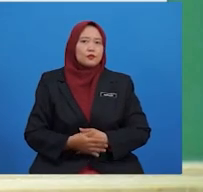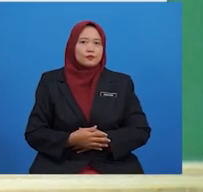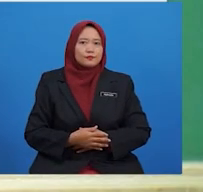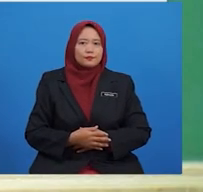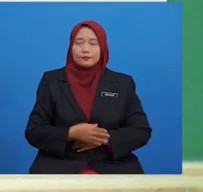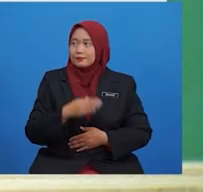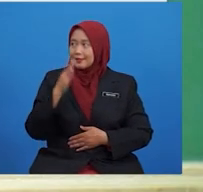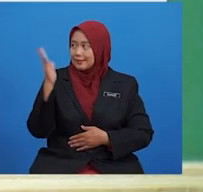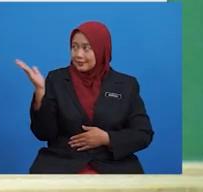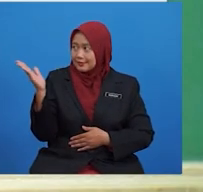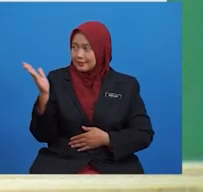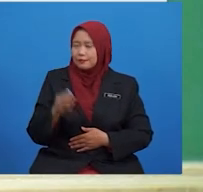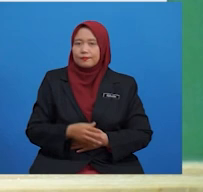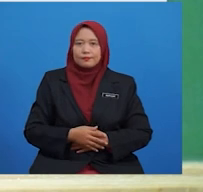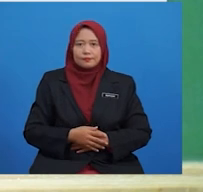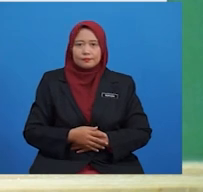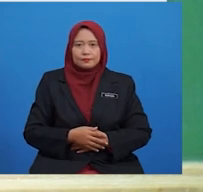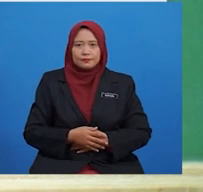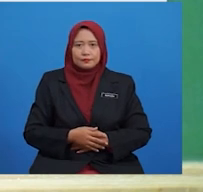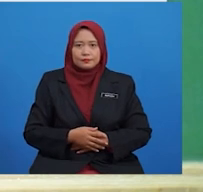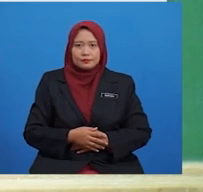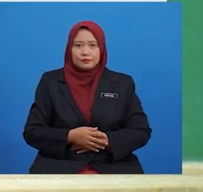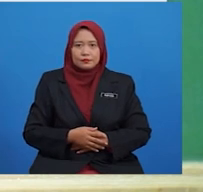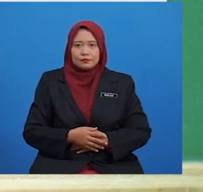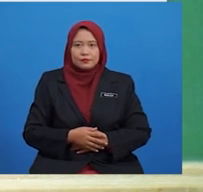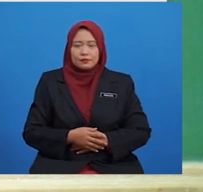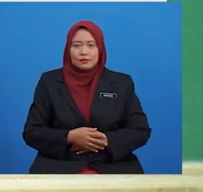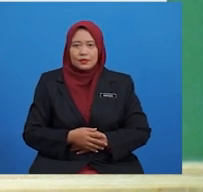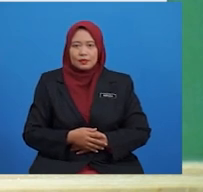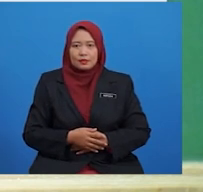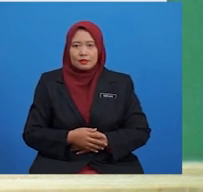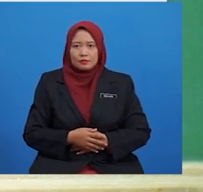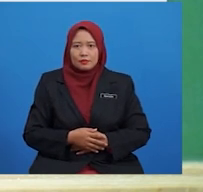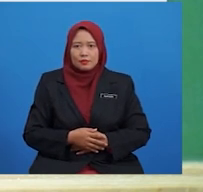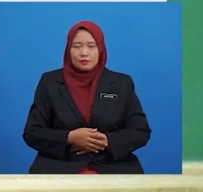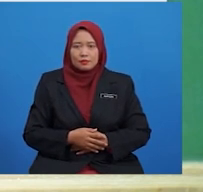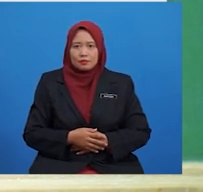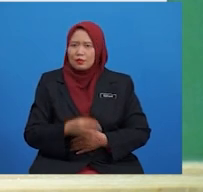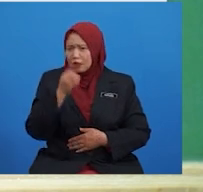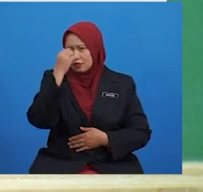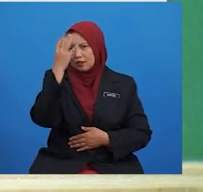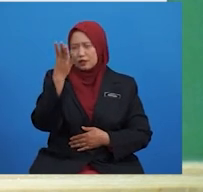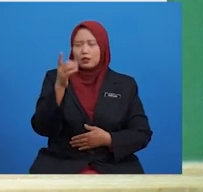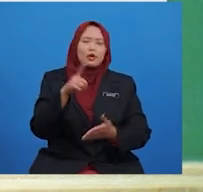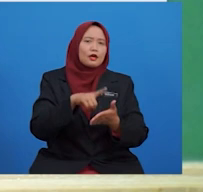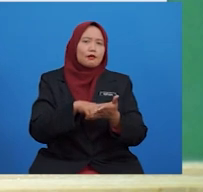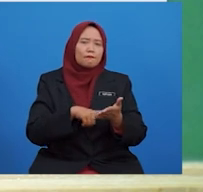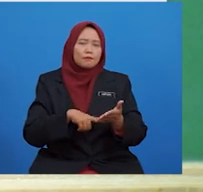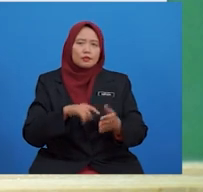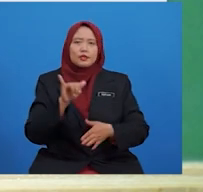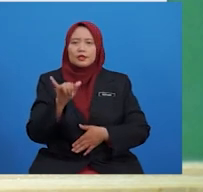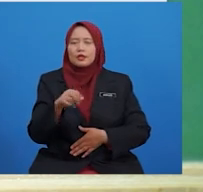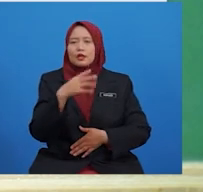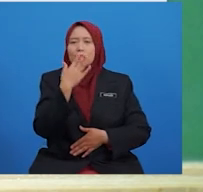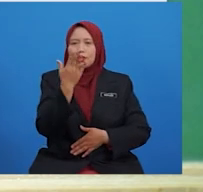murid-murid teliti paparan pada skrin ini dan terangkan apa yang anda lihat.